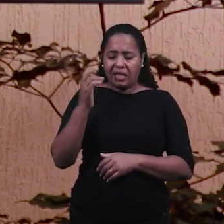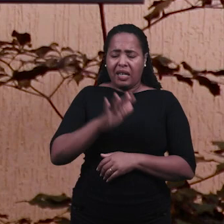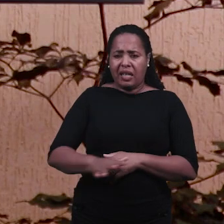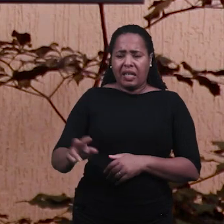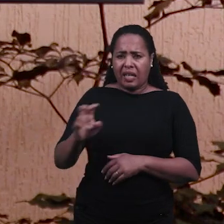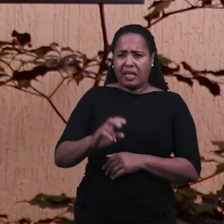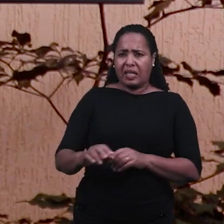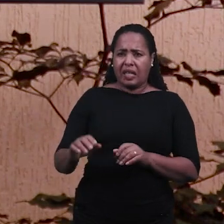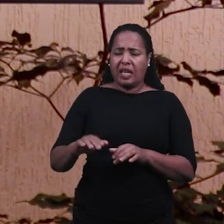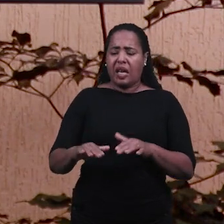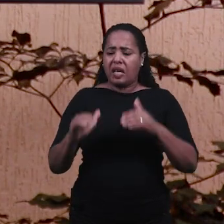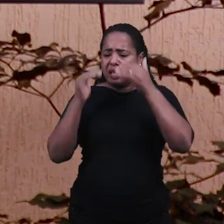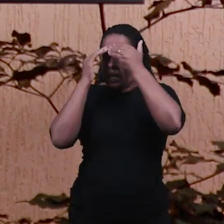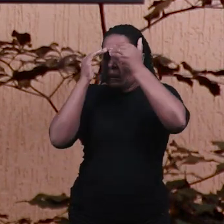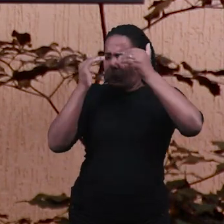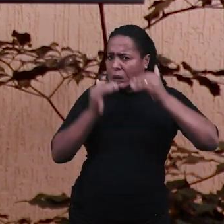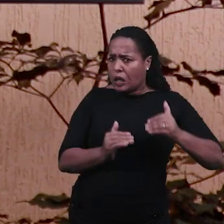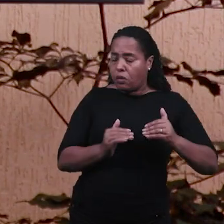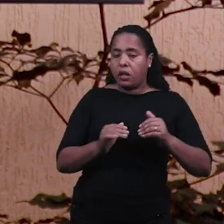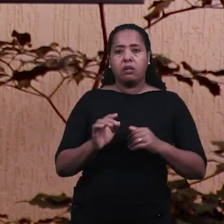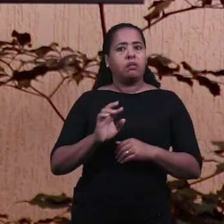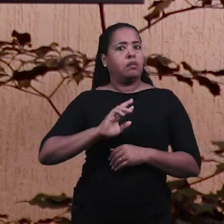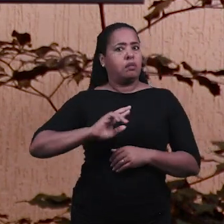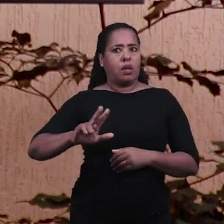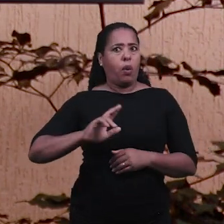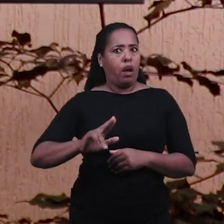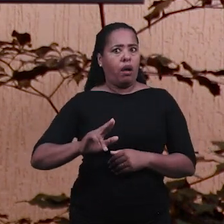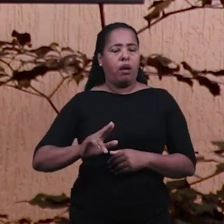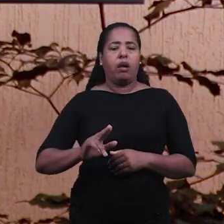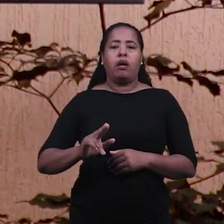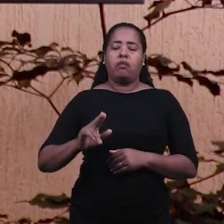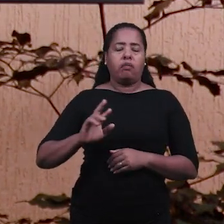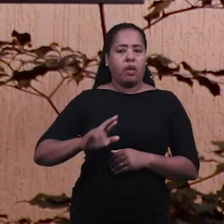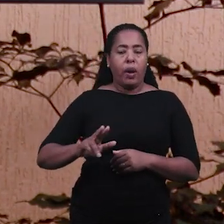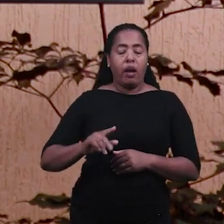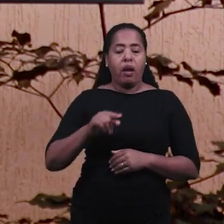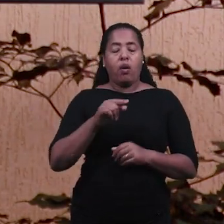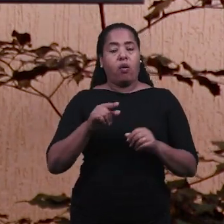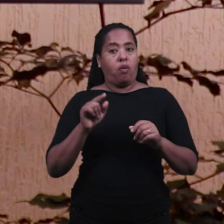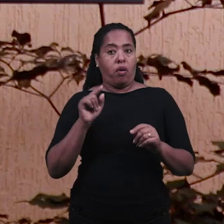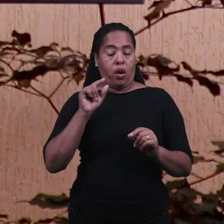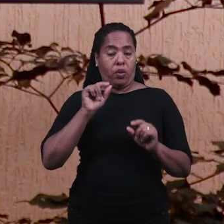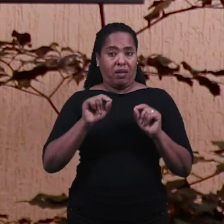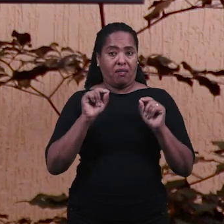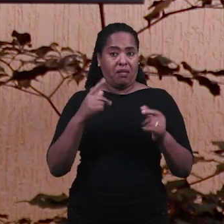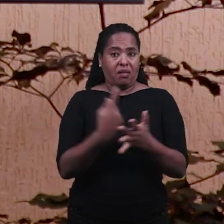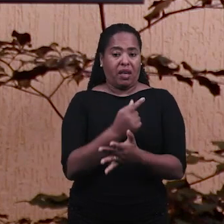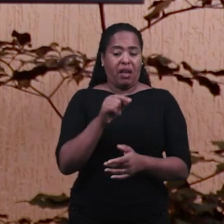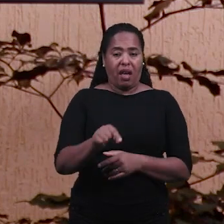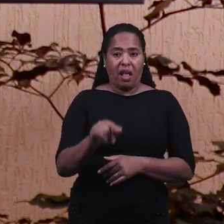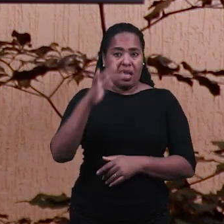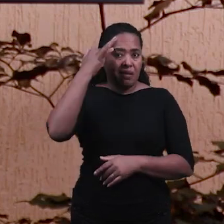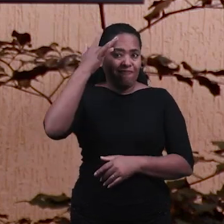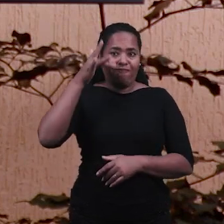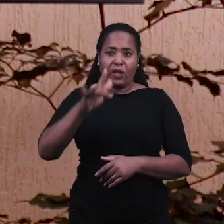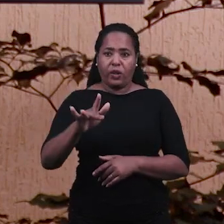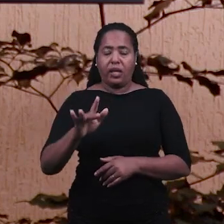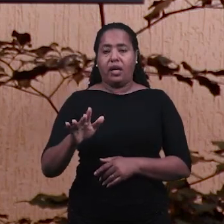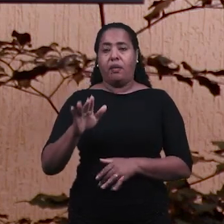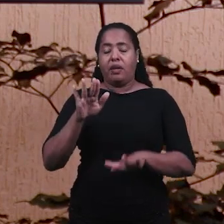elles s'opposent beaucoup, mais en vérité, elles ne sont pas. Elles n'ont pas compris ce qui est proposé à